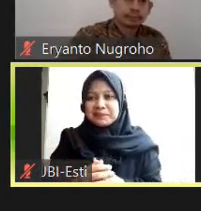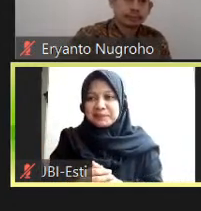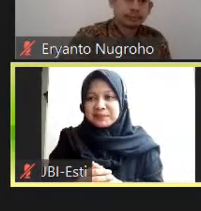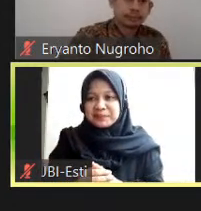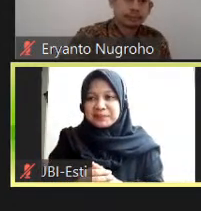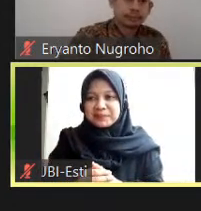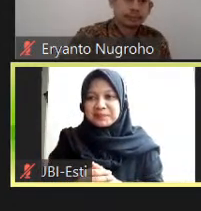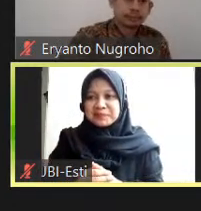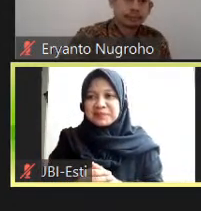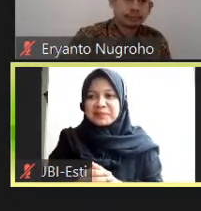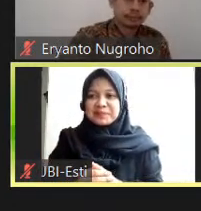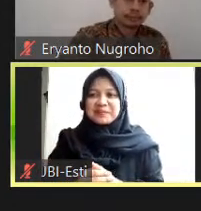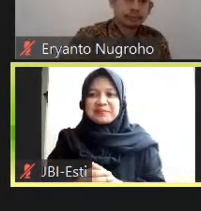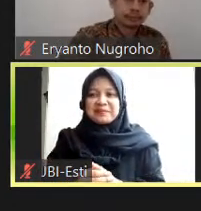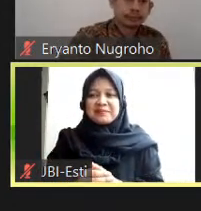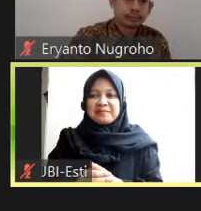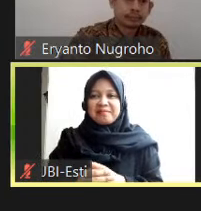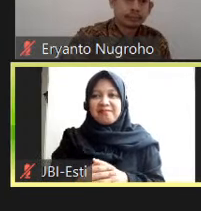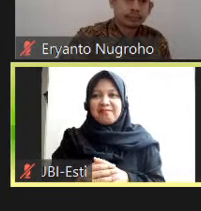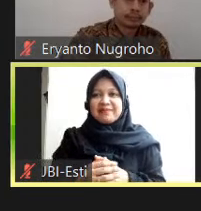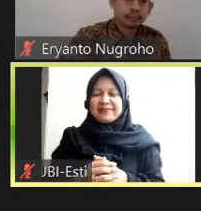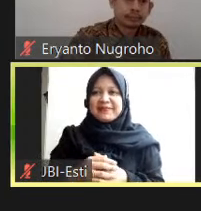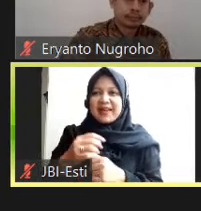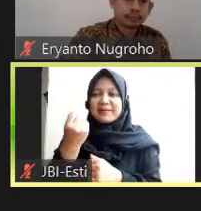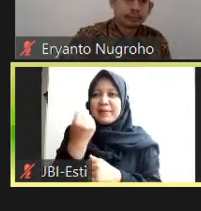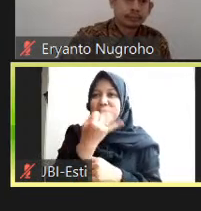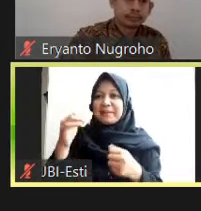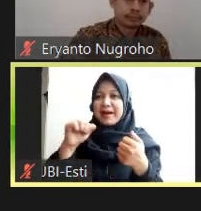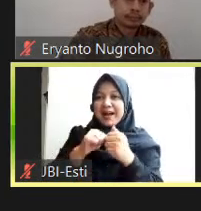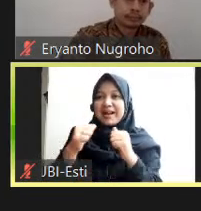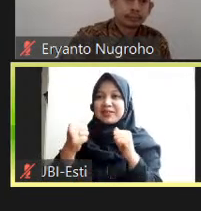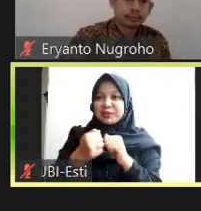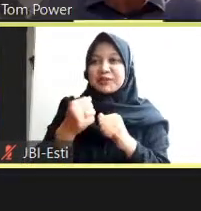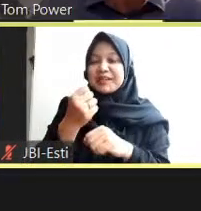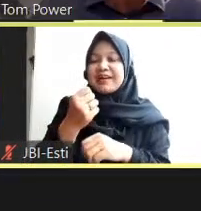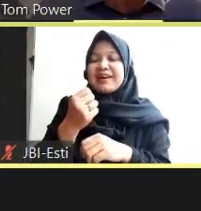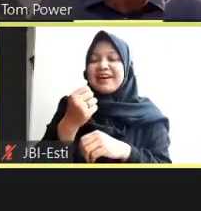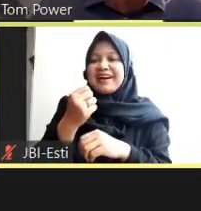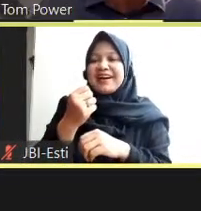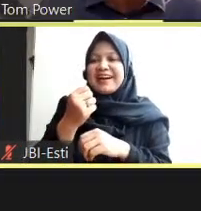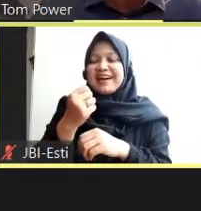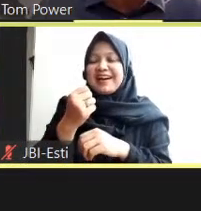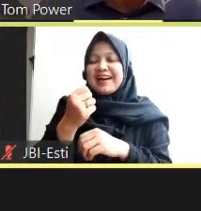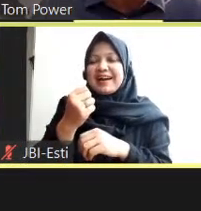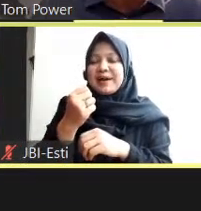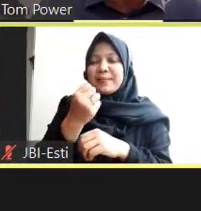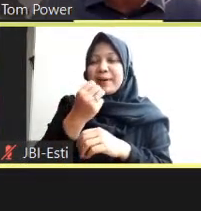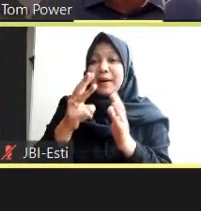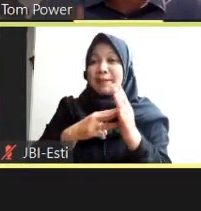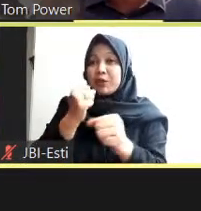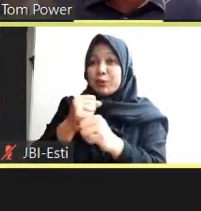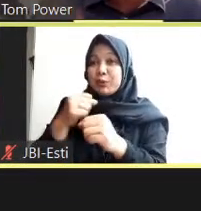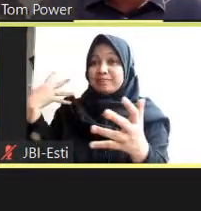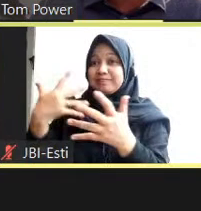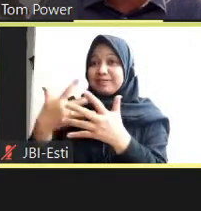dalam beberapa minggu terakhir yang menarik, terutama kasusnya Pak Ari